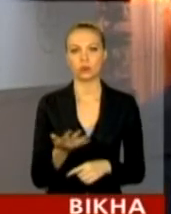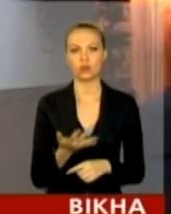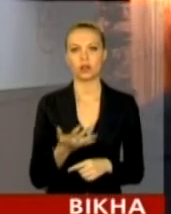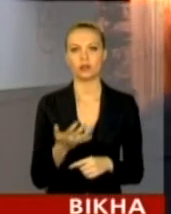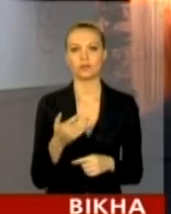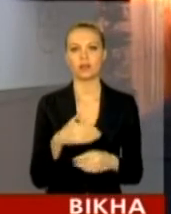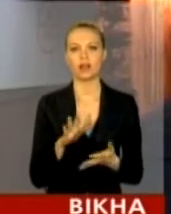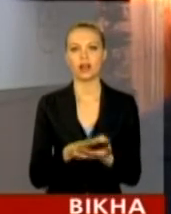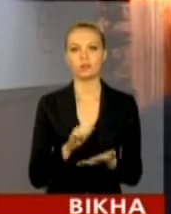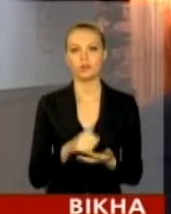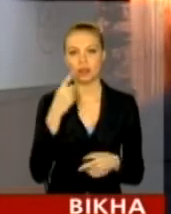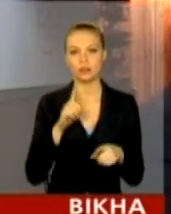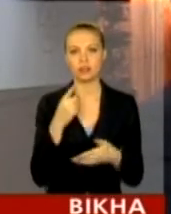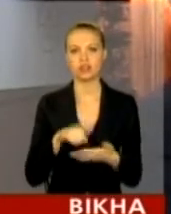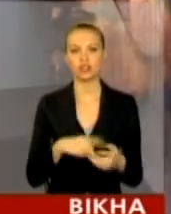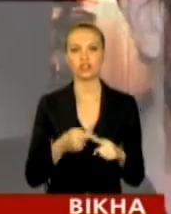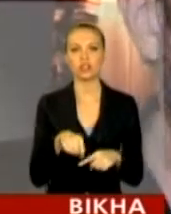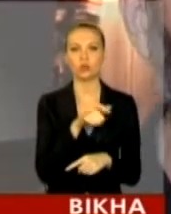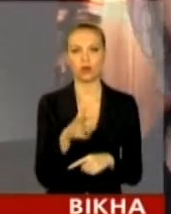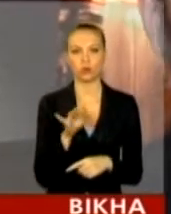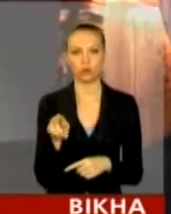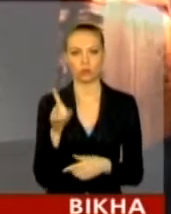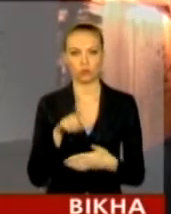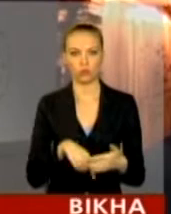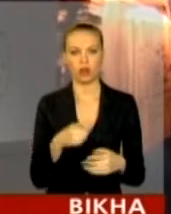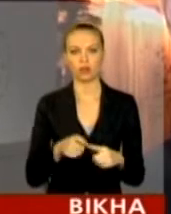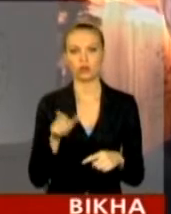розбиває надіжди тих людей, які йому довіряють. Це люди, які